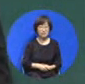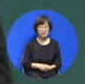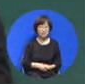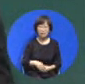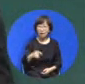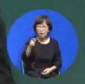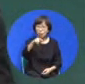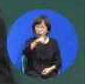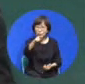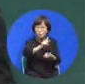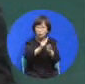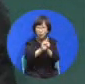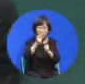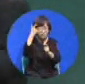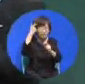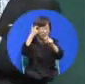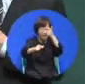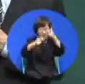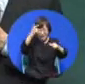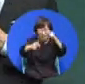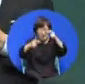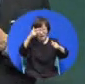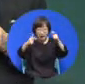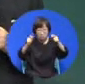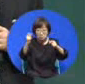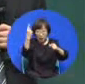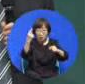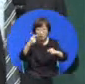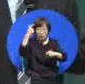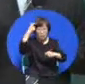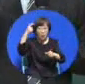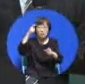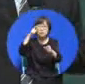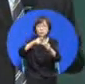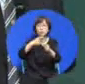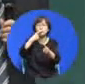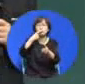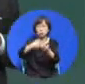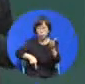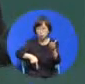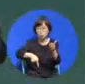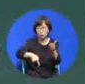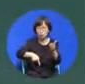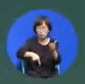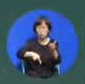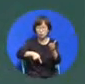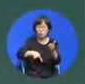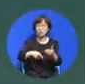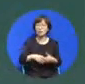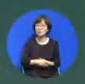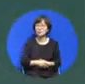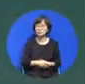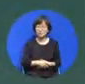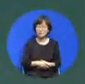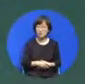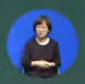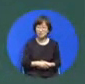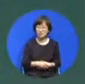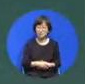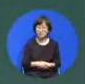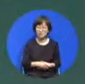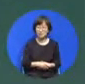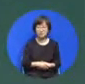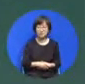많은 영적인 걸 잃어버려요. Because of these differences in the way of our thinking, we lose hold of a lot of spiritual things. 그리고 빨리